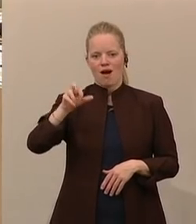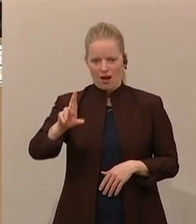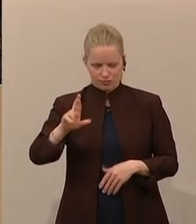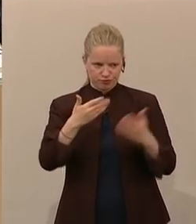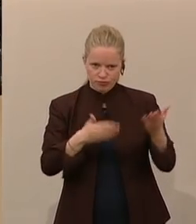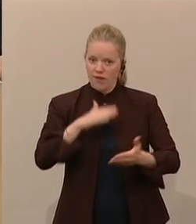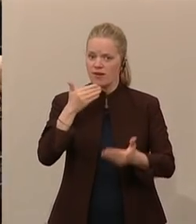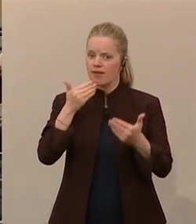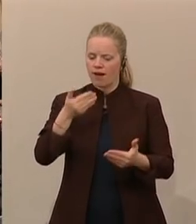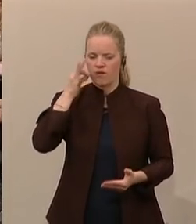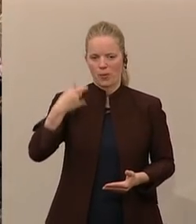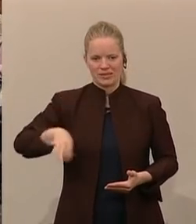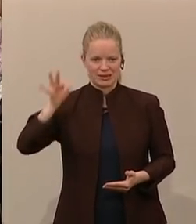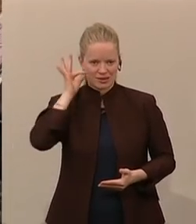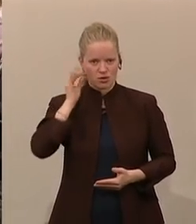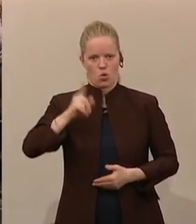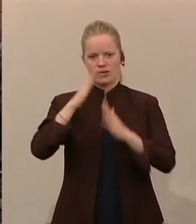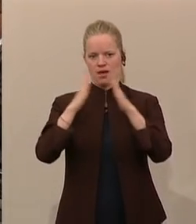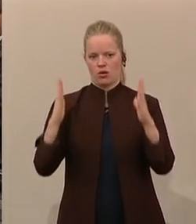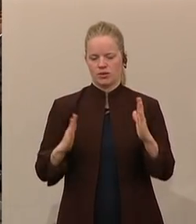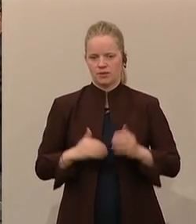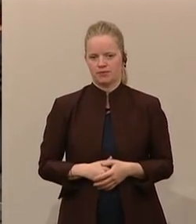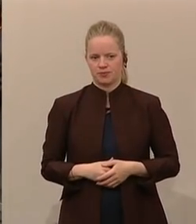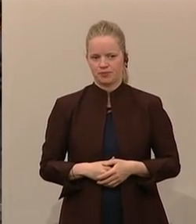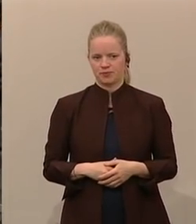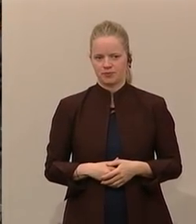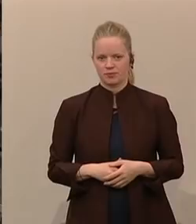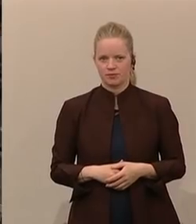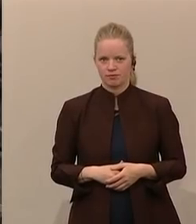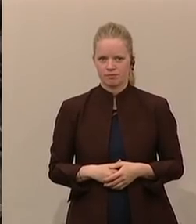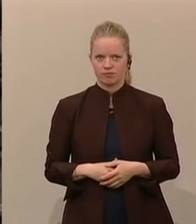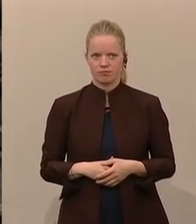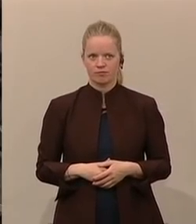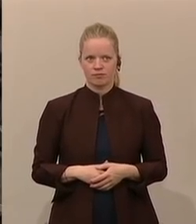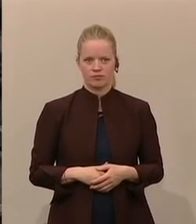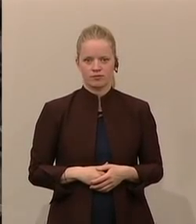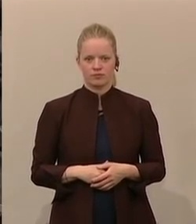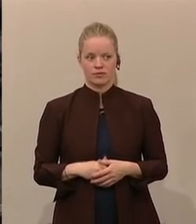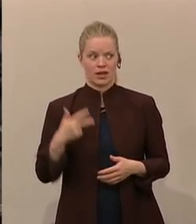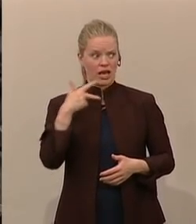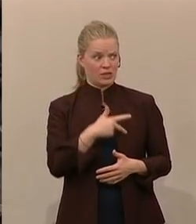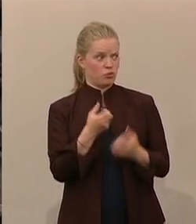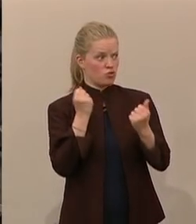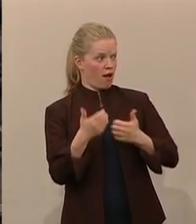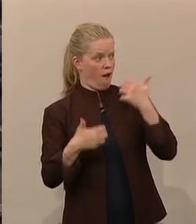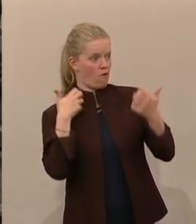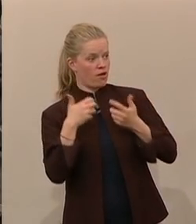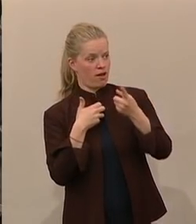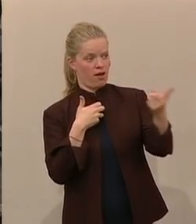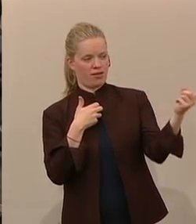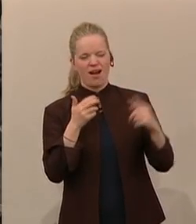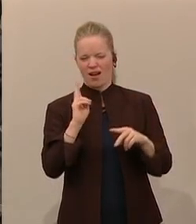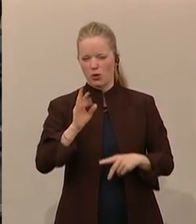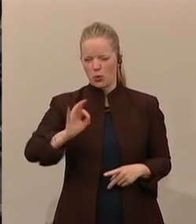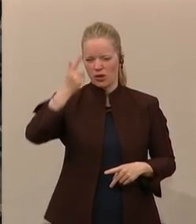Robert Luger von der FPÖ ist jetzt am Wort. Ja, ich kann mich, weil die SPÖ so aufgeregt ist, ich kann mich noch gut erinnern,